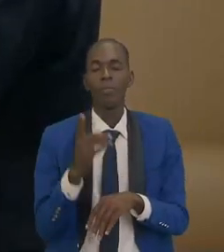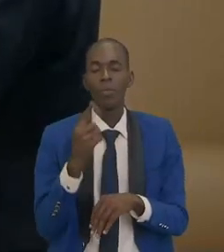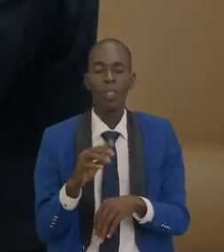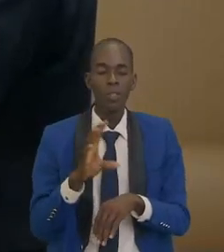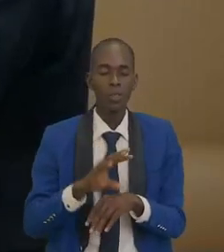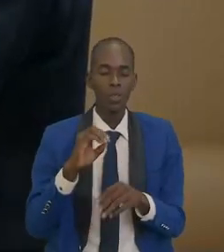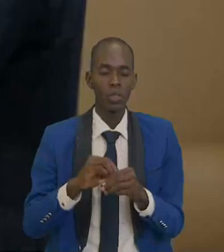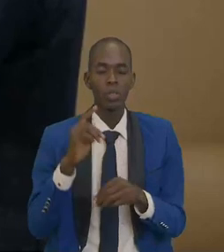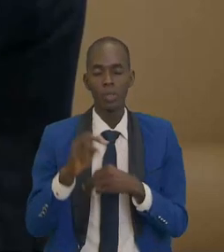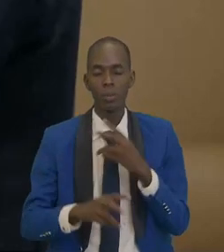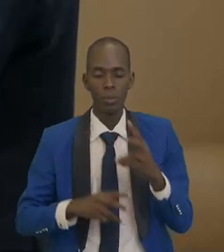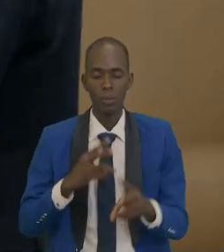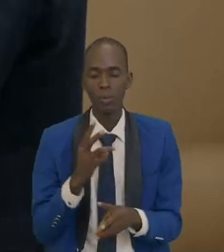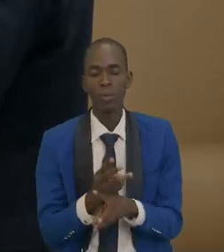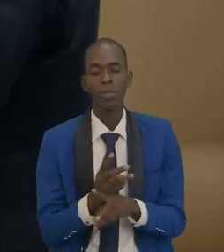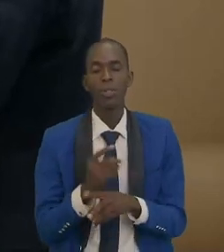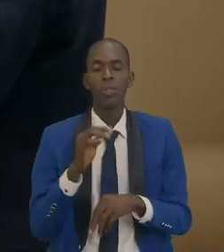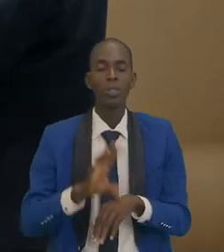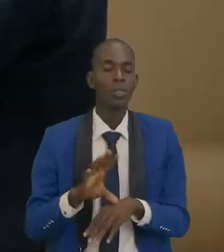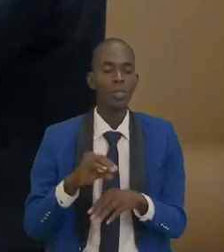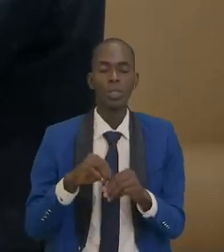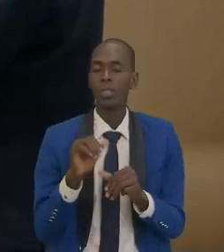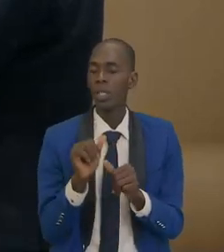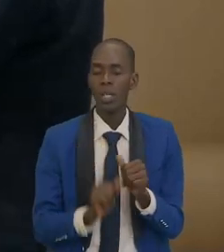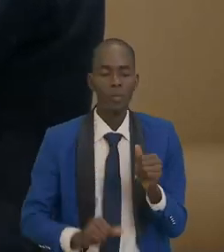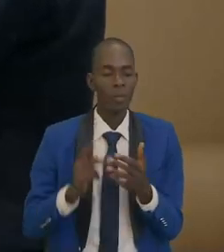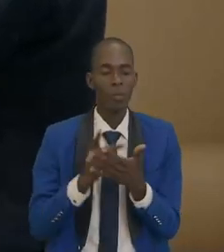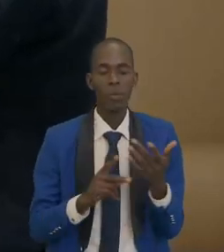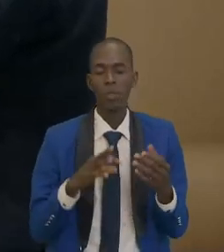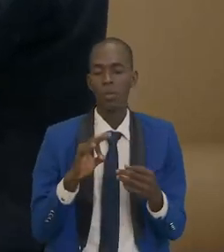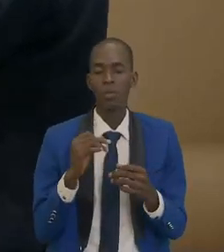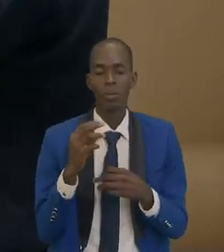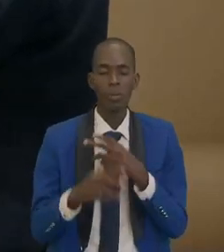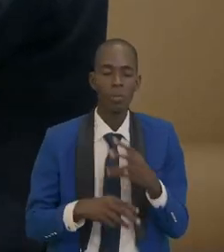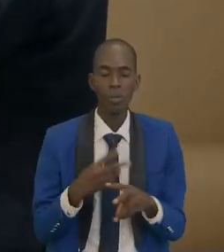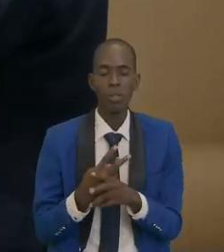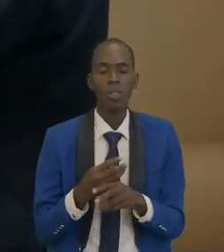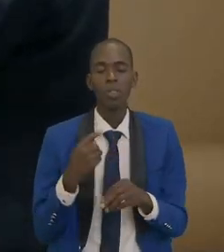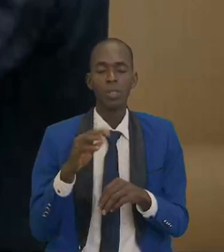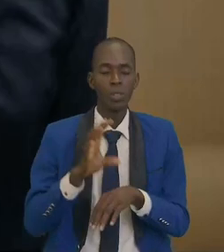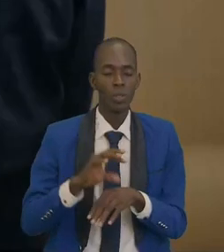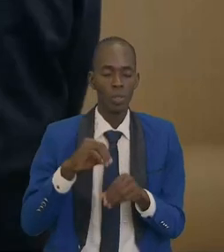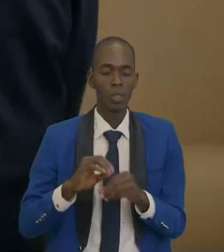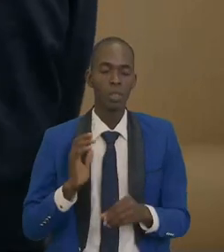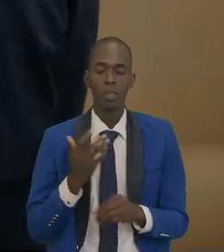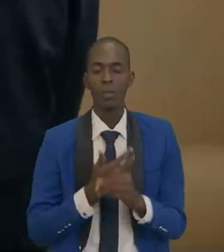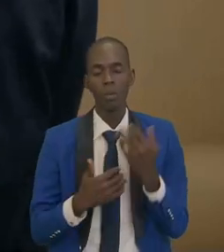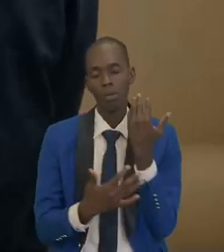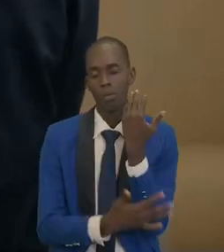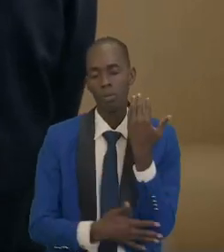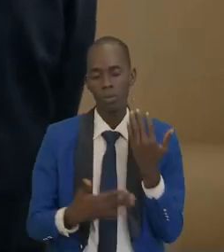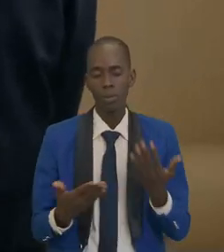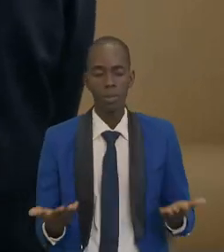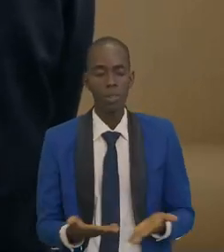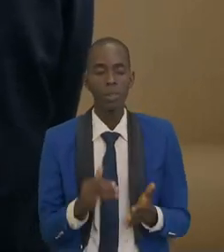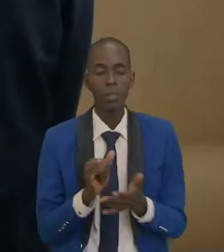L'Église dans le monde. L'Église dans chaque continent. L'Église dans notre pays ici. Pour